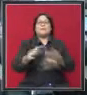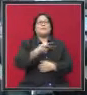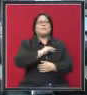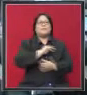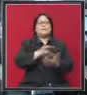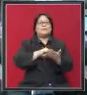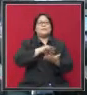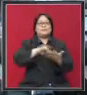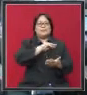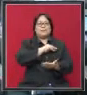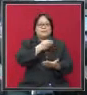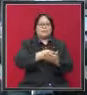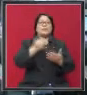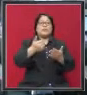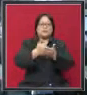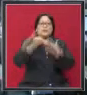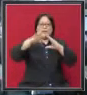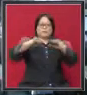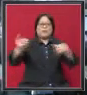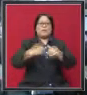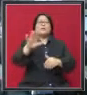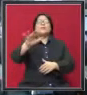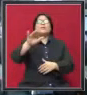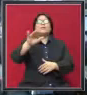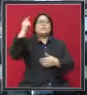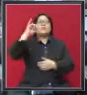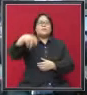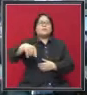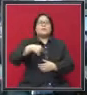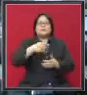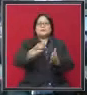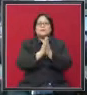Yang Berhormat Menteri Kewangan, tolong habiskan selepas ini. Speaker,